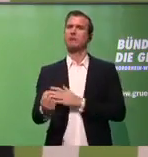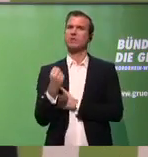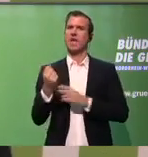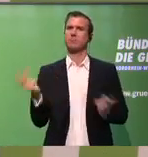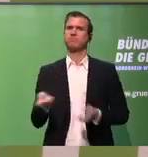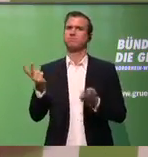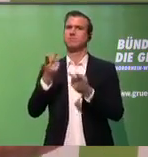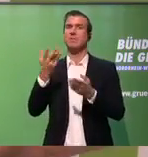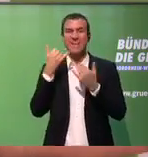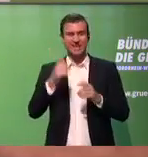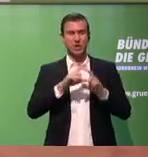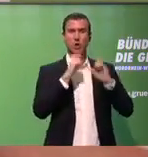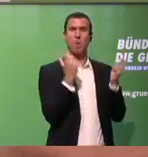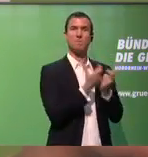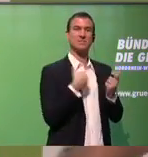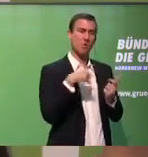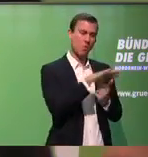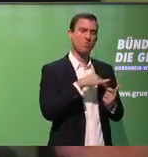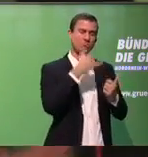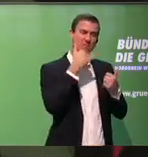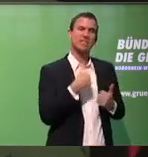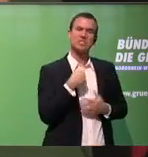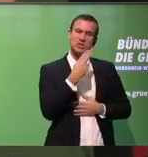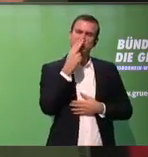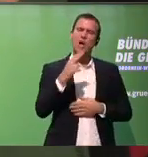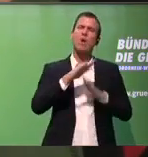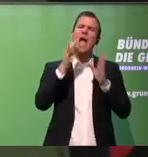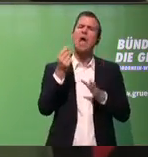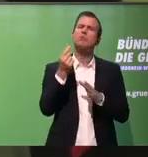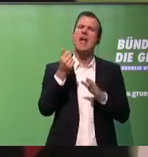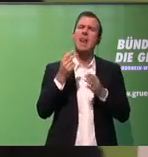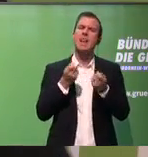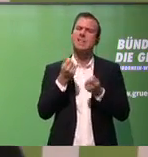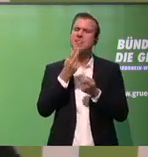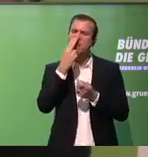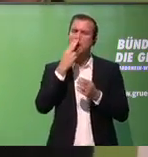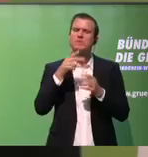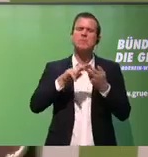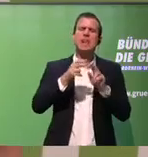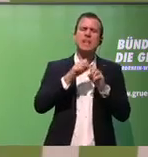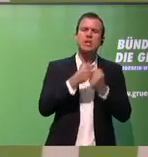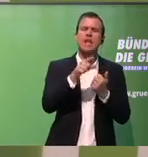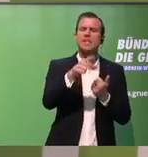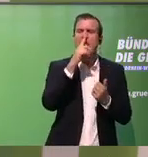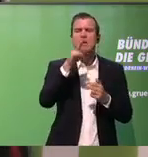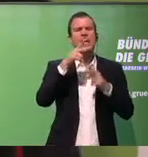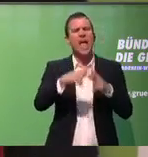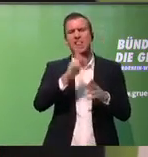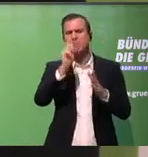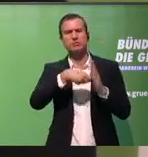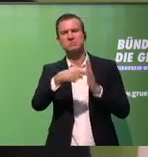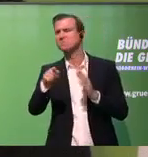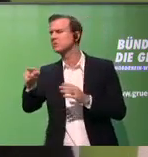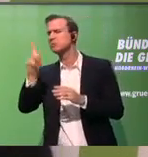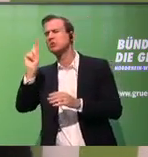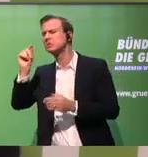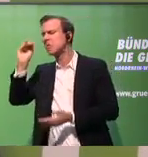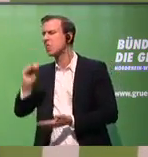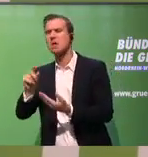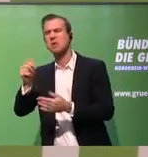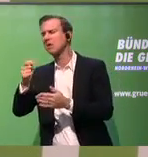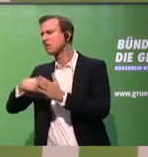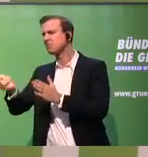Kommission guckt sich zum Beispiel jetzt auch an, wie sind die Haushalte der Mitgliedstaaten und dann sagen sie, hier müsst ihr Pensionen kürzen und da müsst ihr Schräubchen drehen